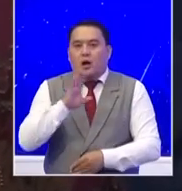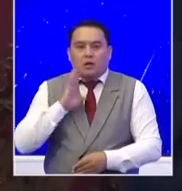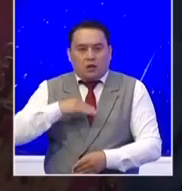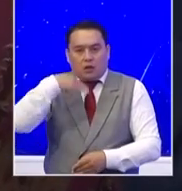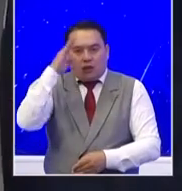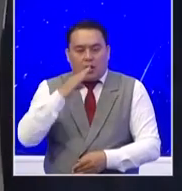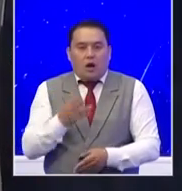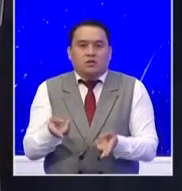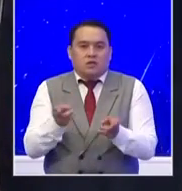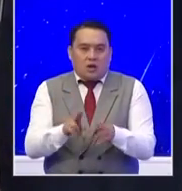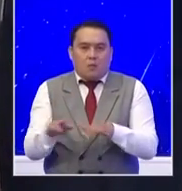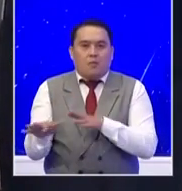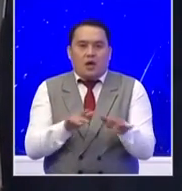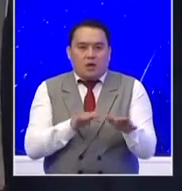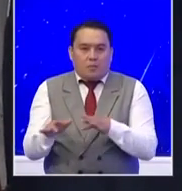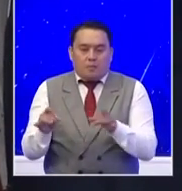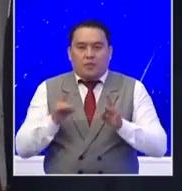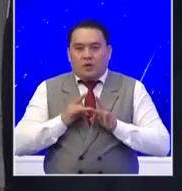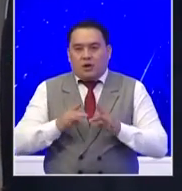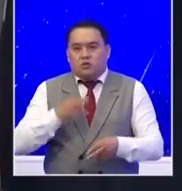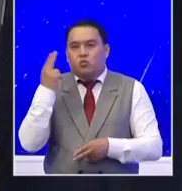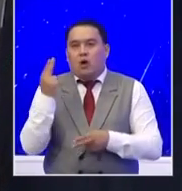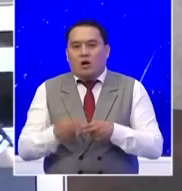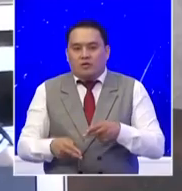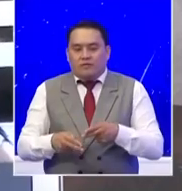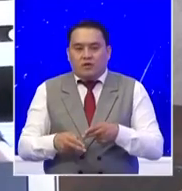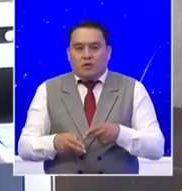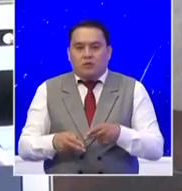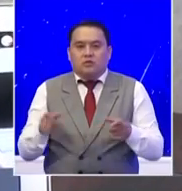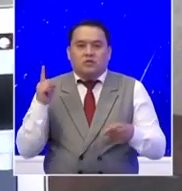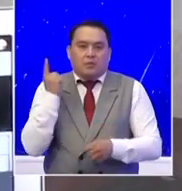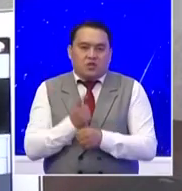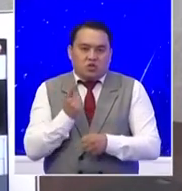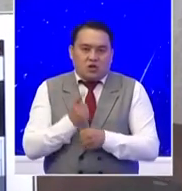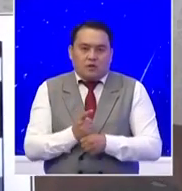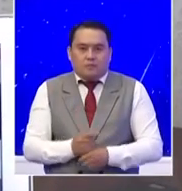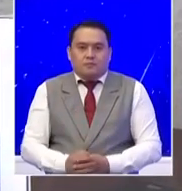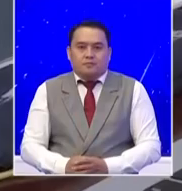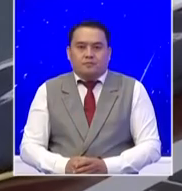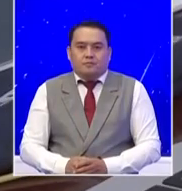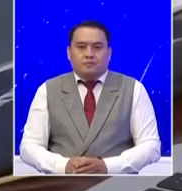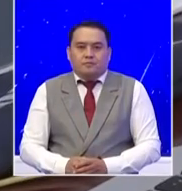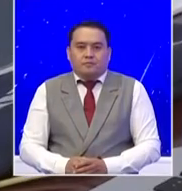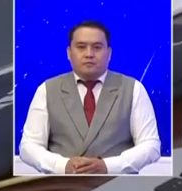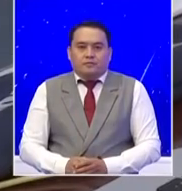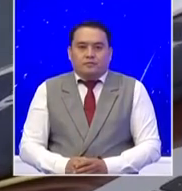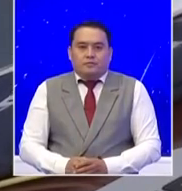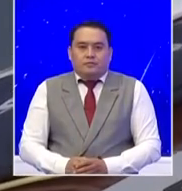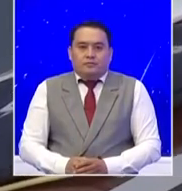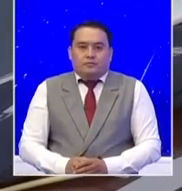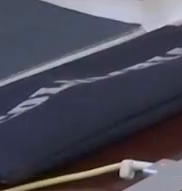Все остальные традиционные мероприятия по празднованию окончания школы в этом году под запретом. Евгения Присяжная, Мадиба Ибасынов, телеканал